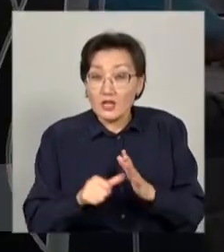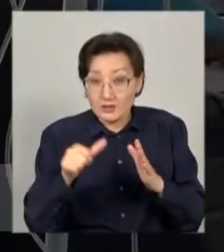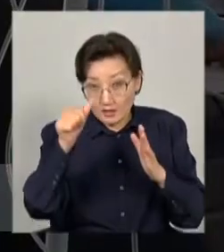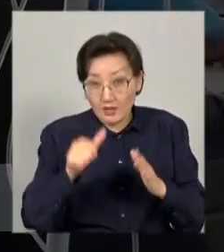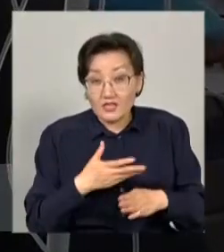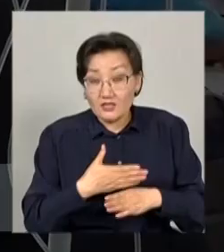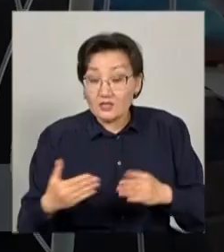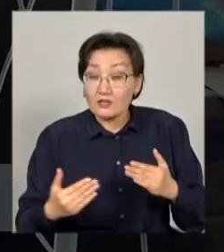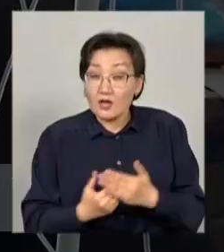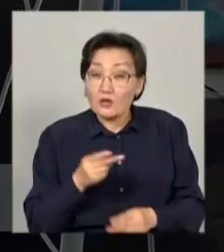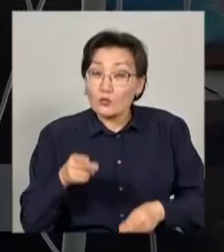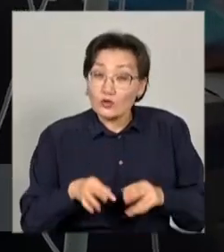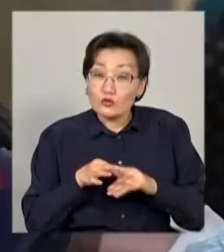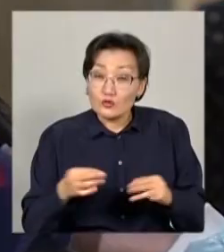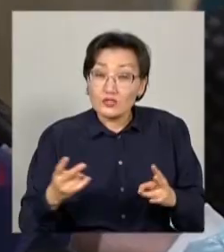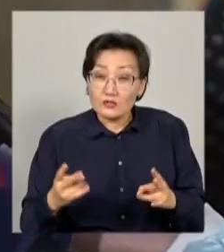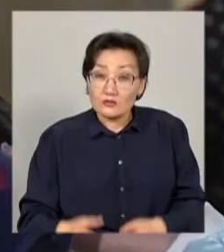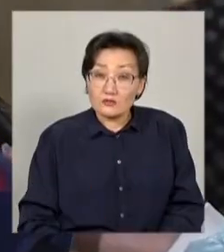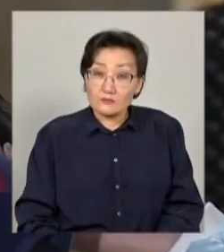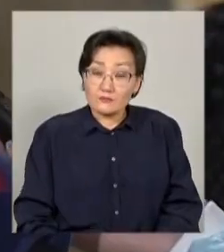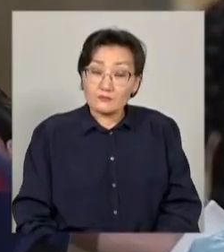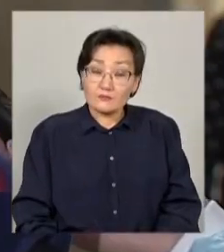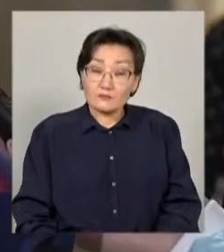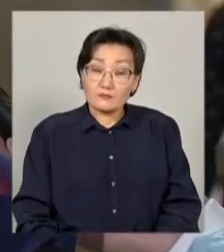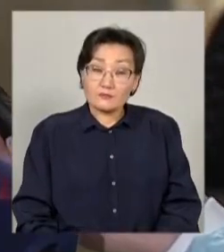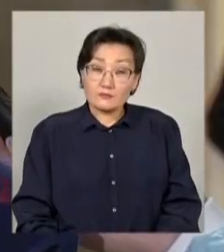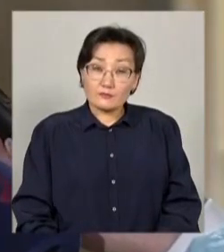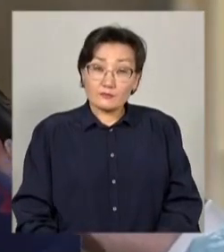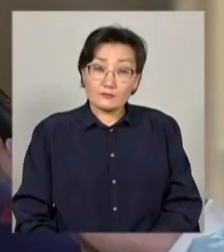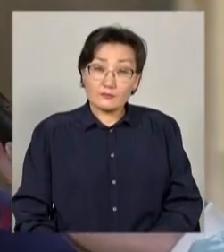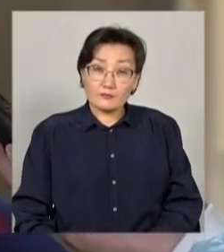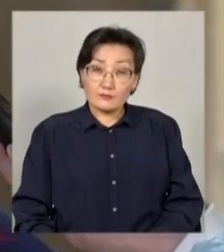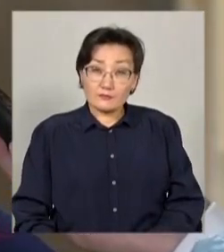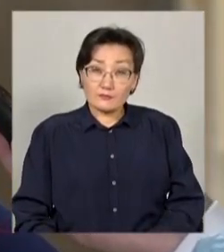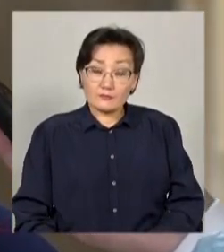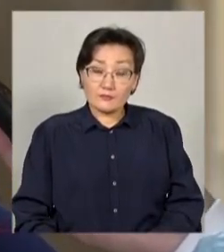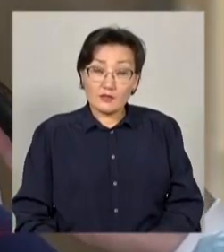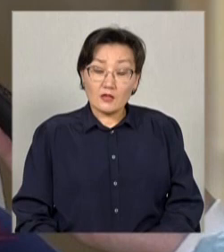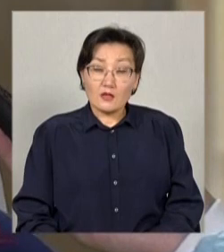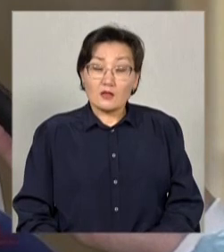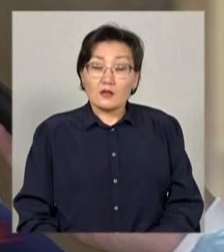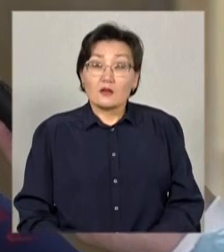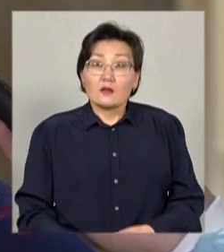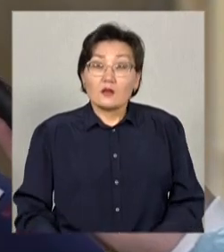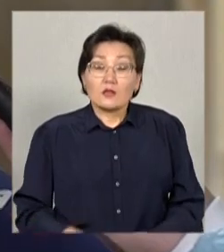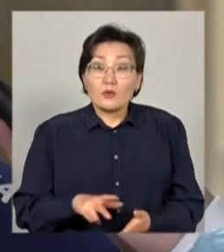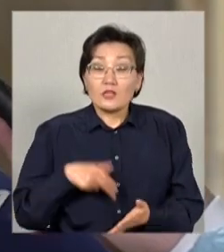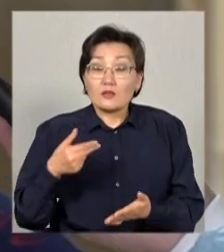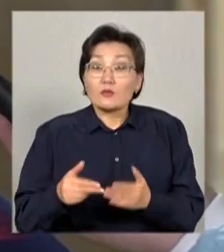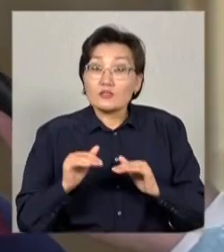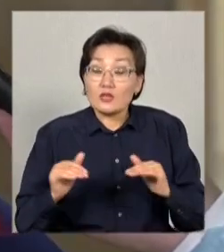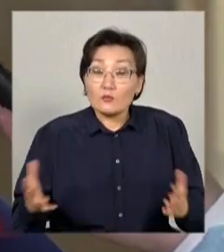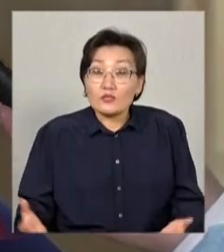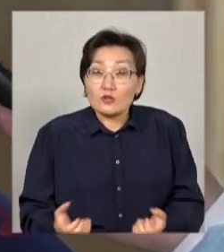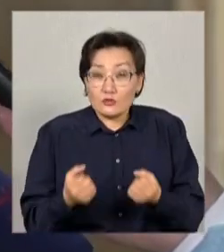соң тағы операция күтіп тұр. Такой серьезный теме, как лечение пациентов с болезненным эпидермолизмом. Жерге аяғы шалынып құлап қалған балаларды